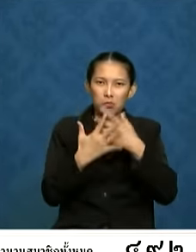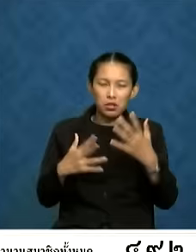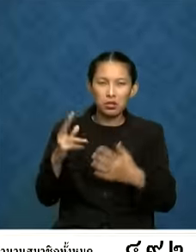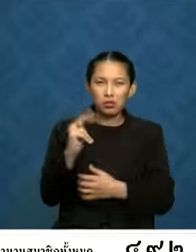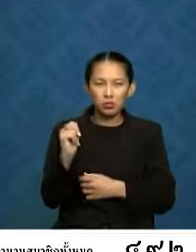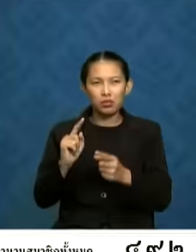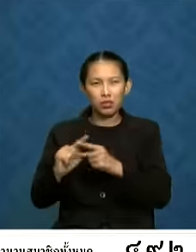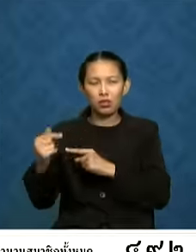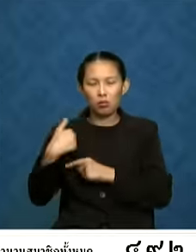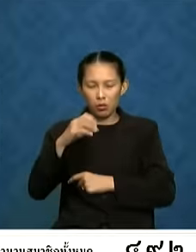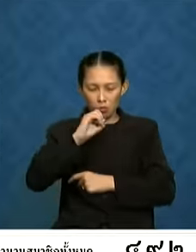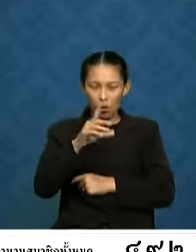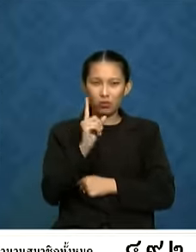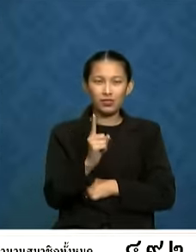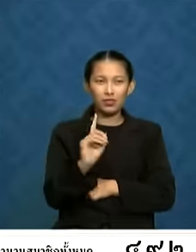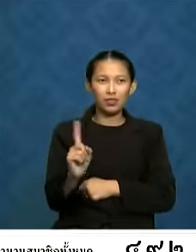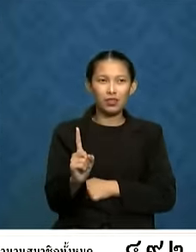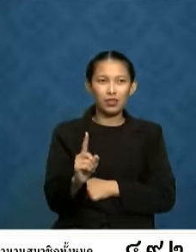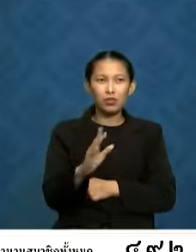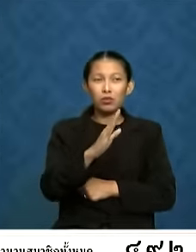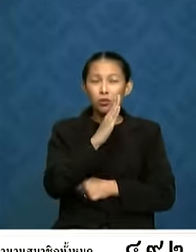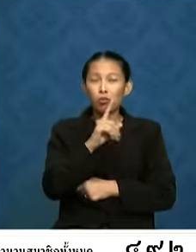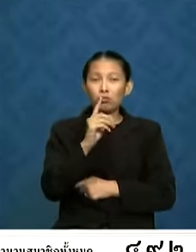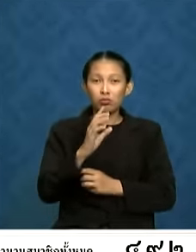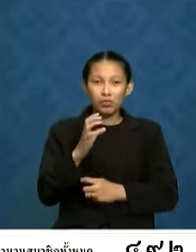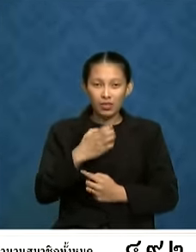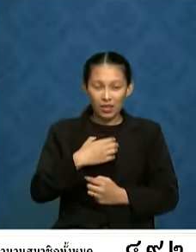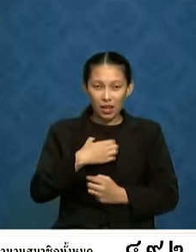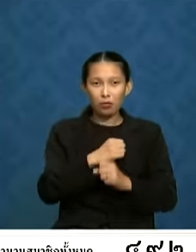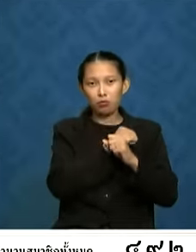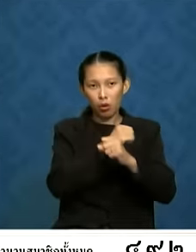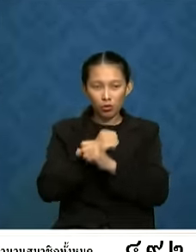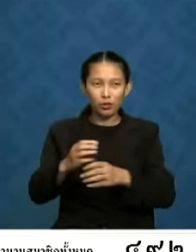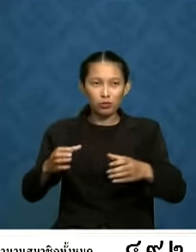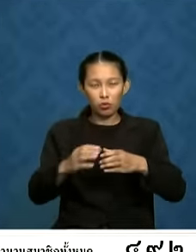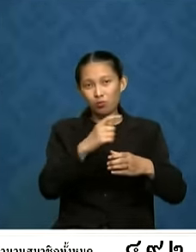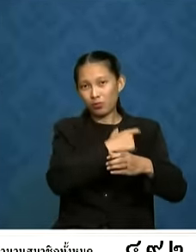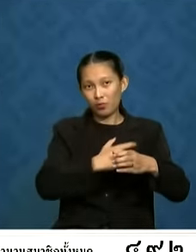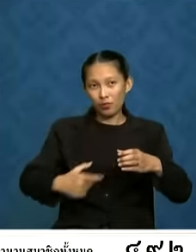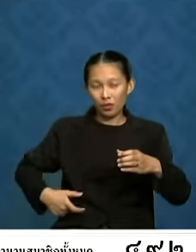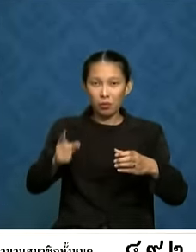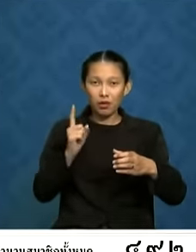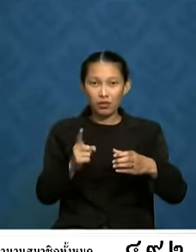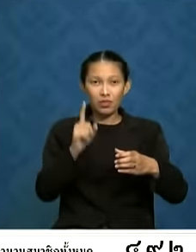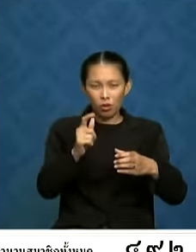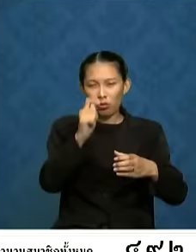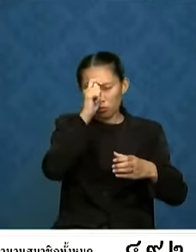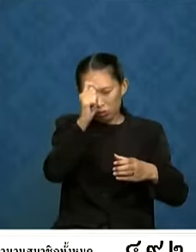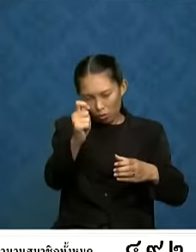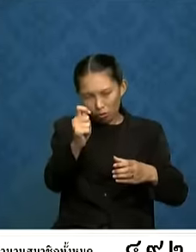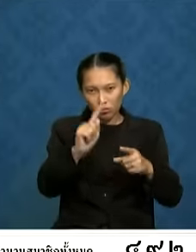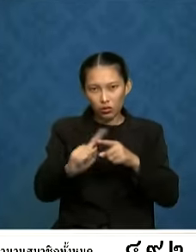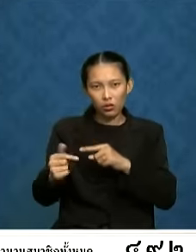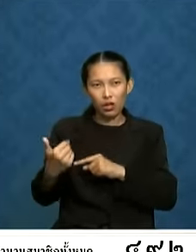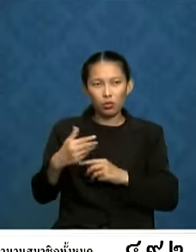ผมอยากจะเรียนด้วยความเคารพฮะว่าถ้าท่านต้องการปกป้องสถาบันพระมหากษัตริย์ให้เป็นที่เคารพสักการะวิธี